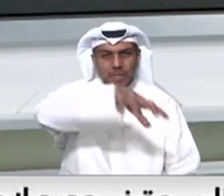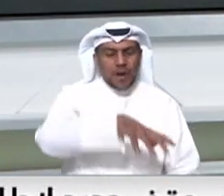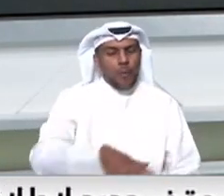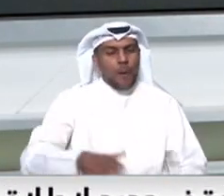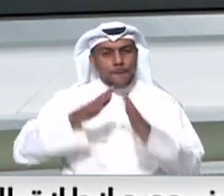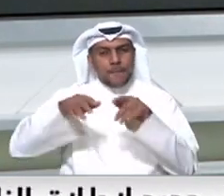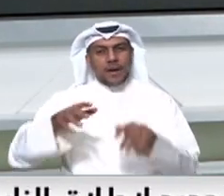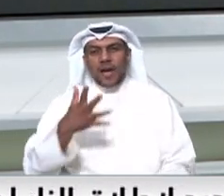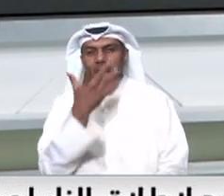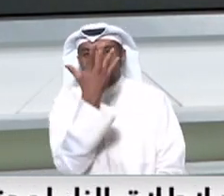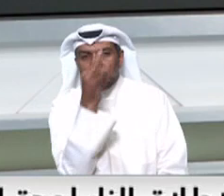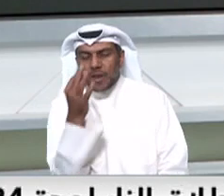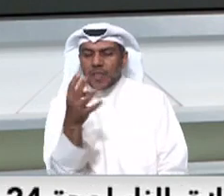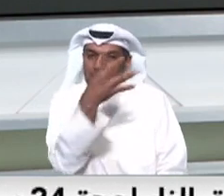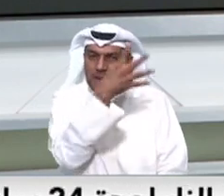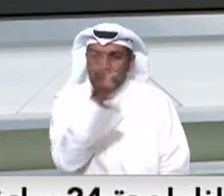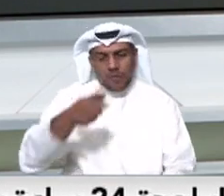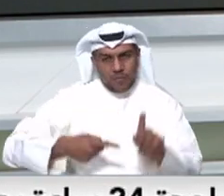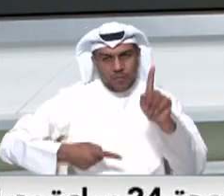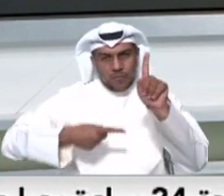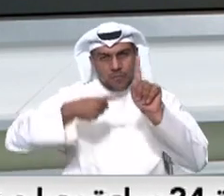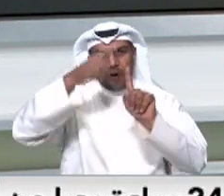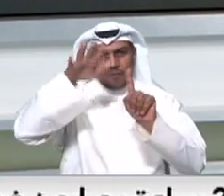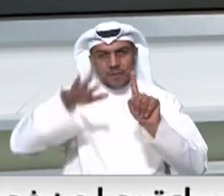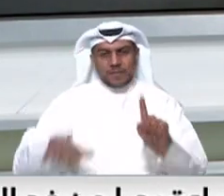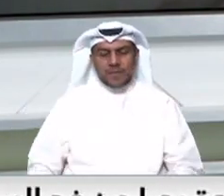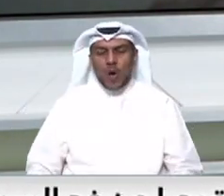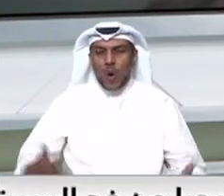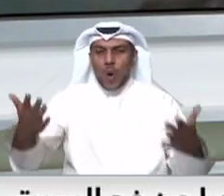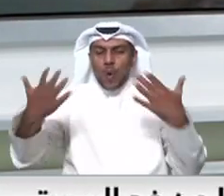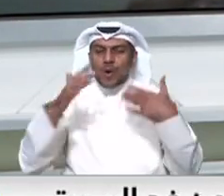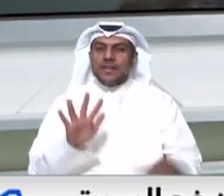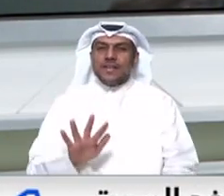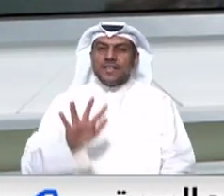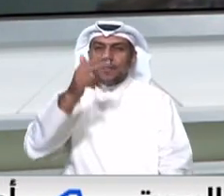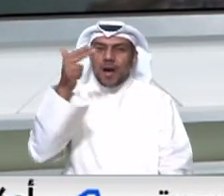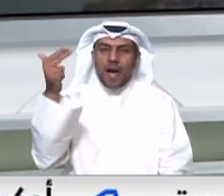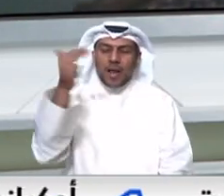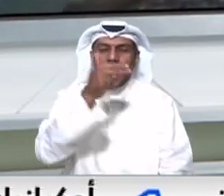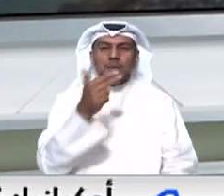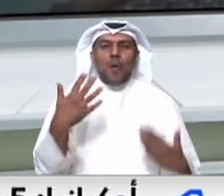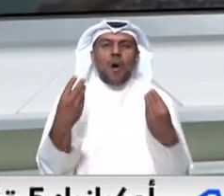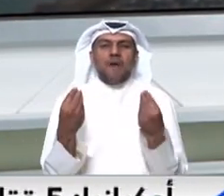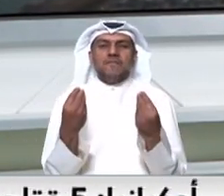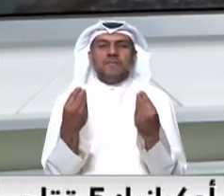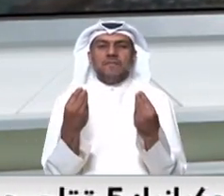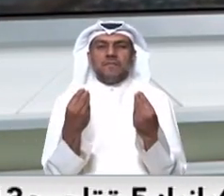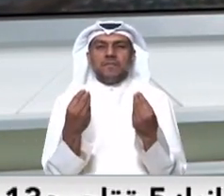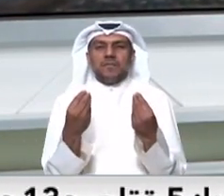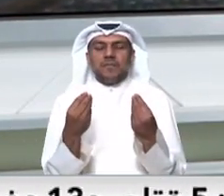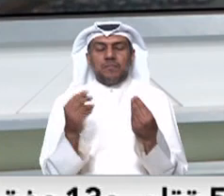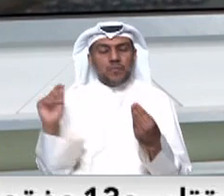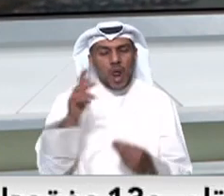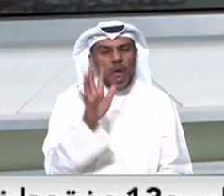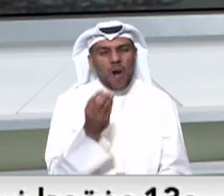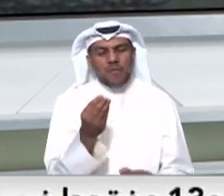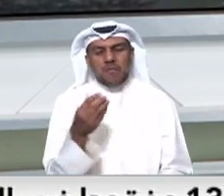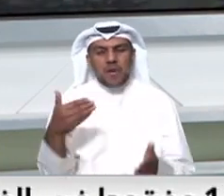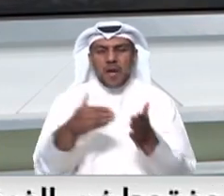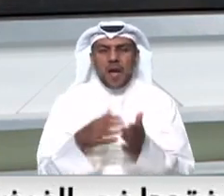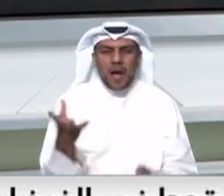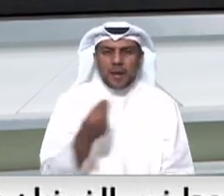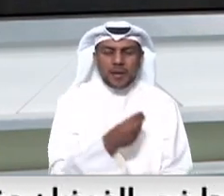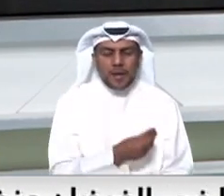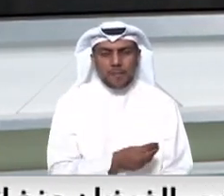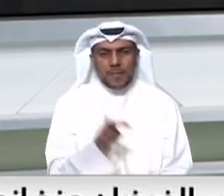بين 35 إلى 40 درجة مئوية مع رياح شمالية غربية خفيفة إلى معتدلة السرعة، تتراوح سرعتها خلال هذه الليلة